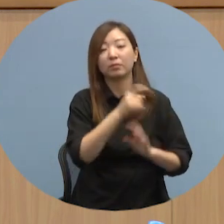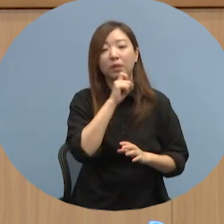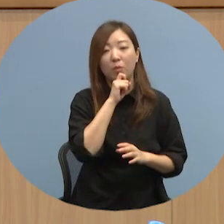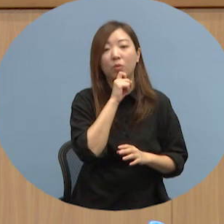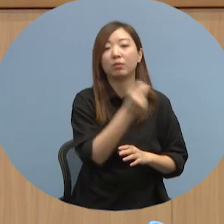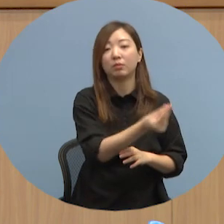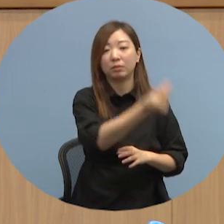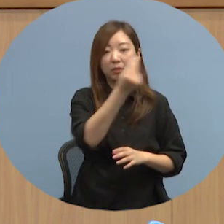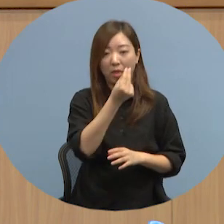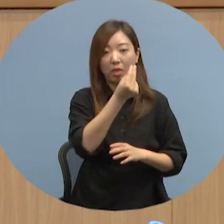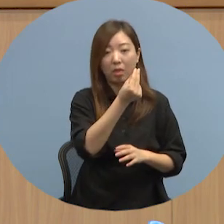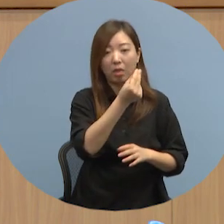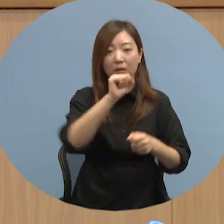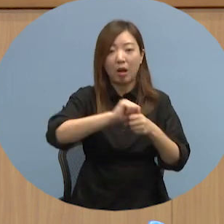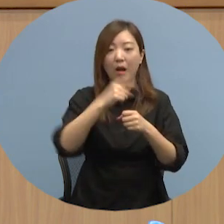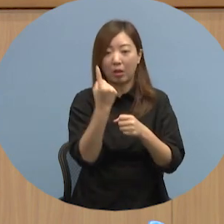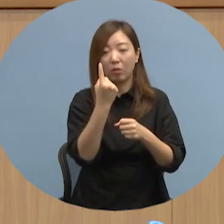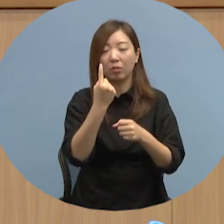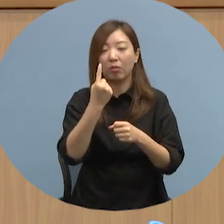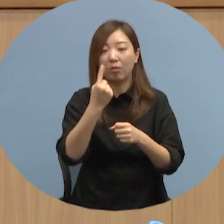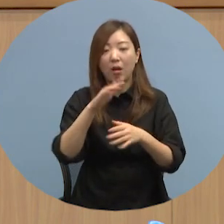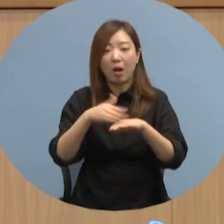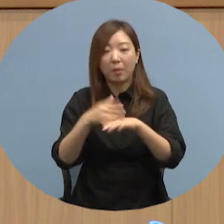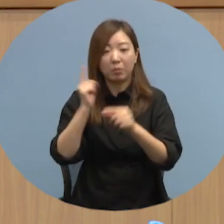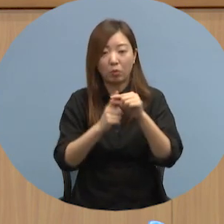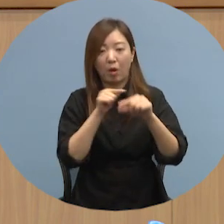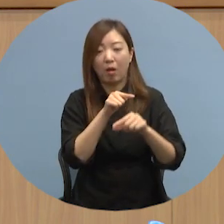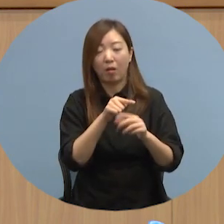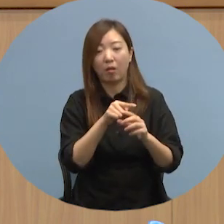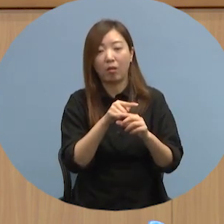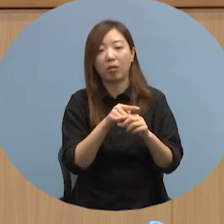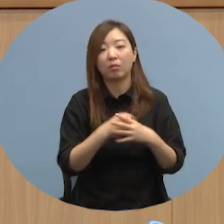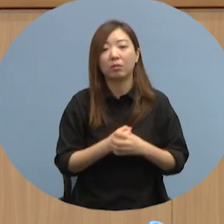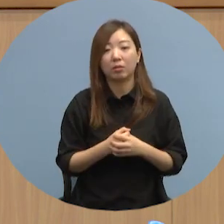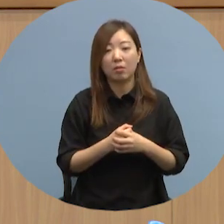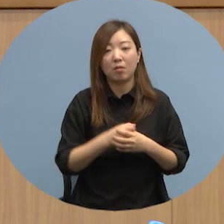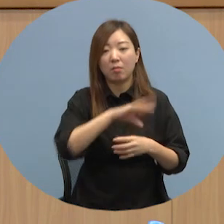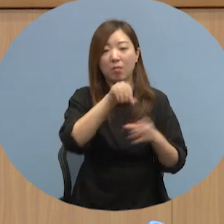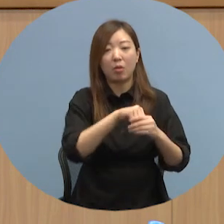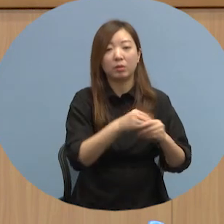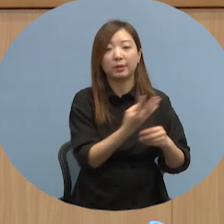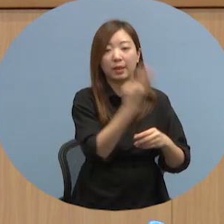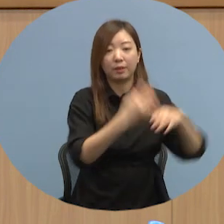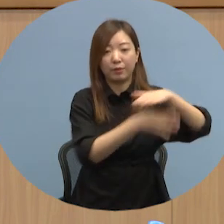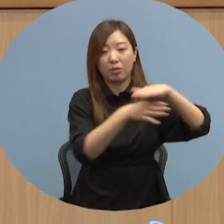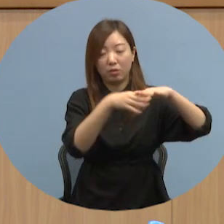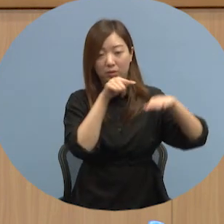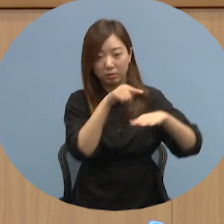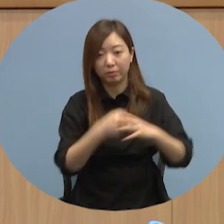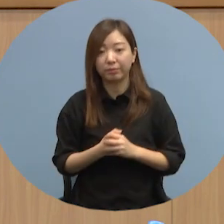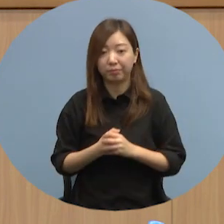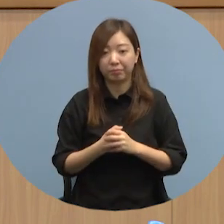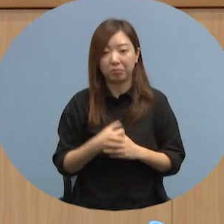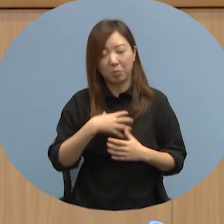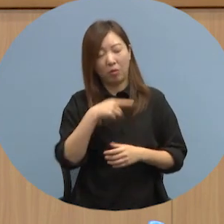宗個案加1個初步陽性嘅個案啦，咁就係影響咗4個單位嘅。咁我哋都覺得都開